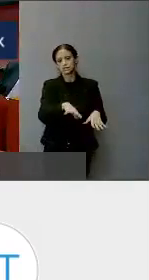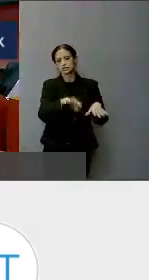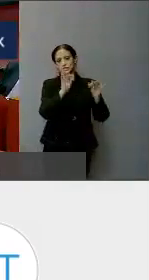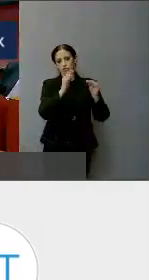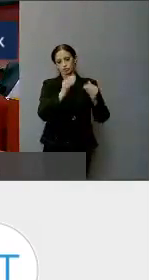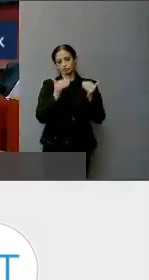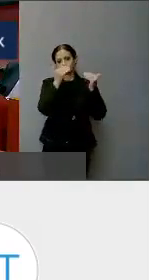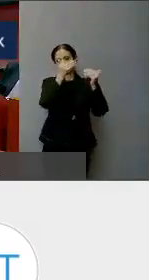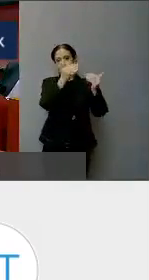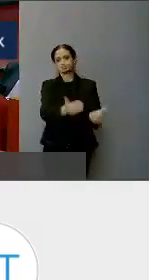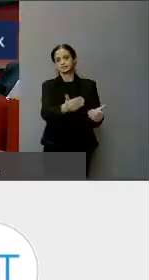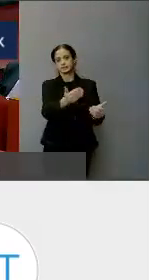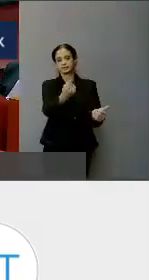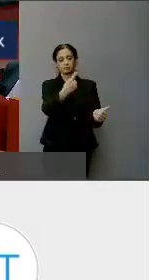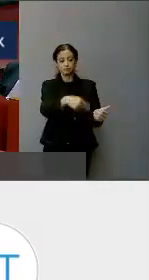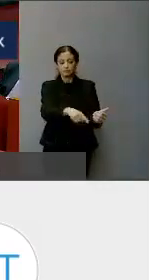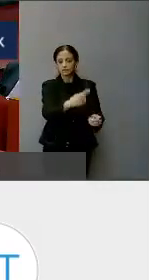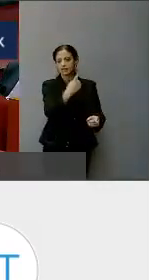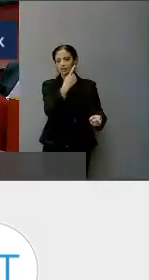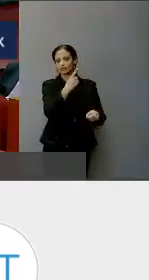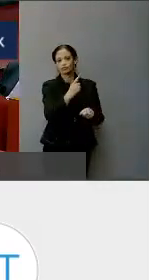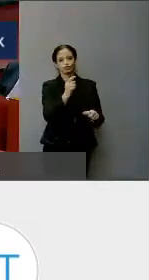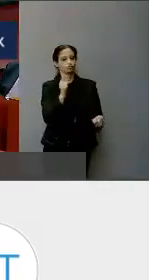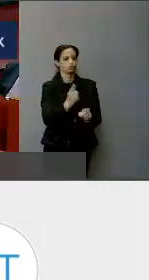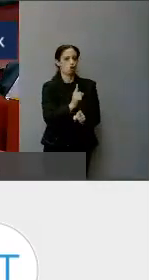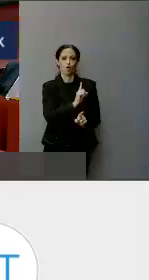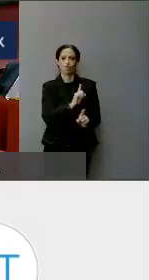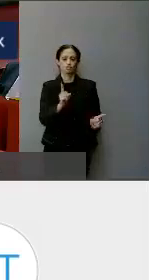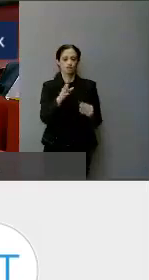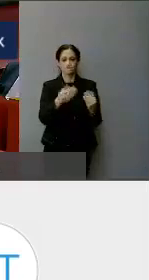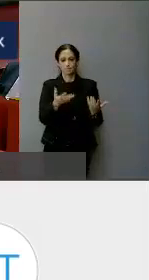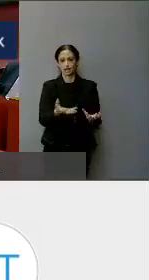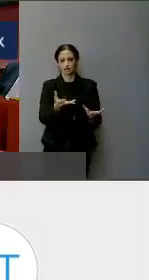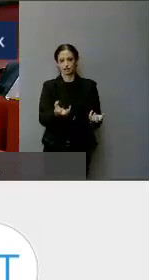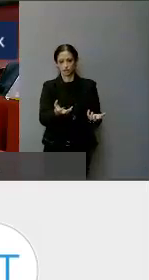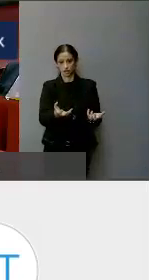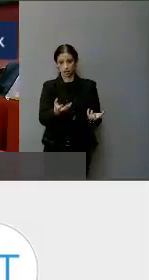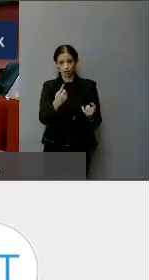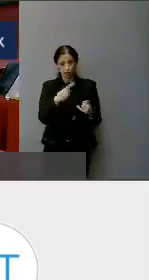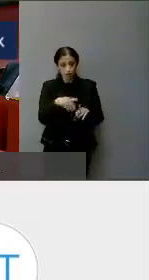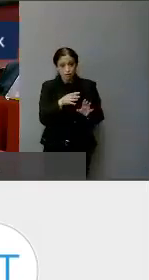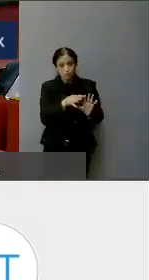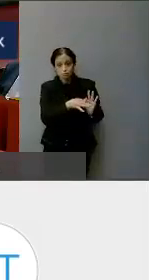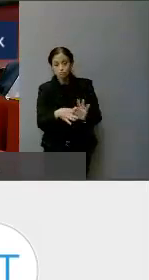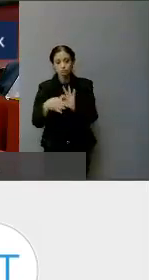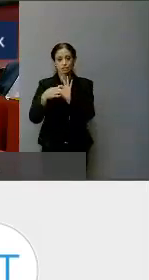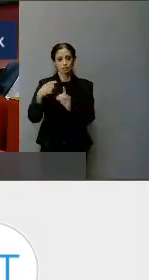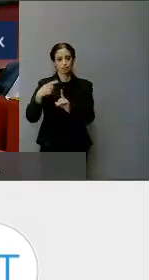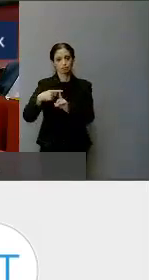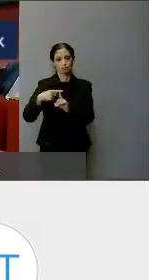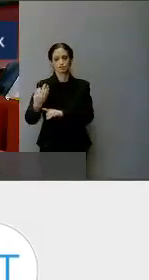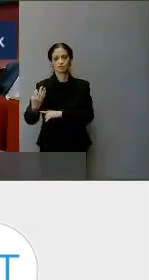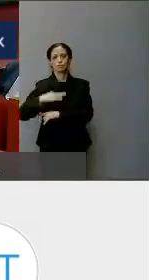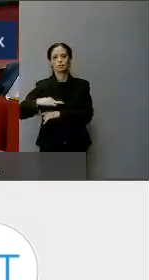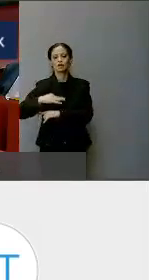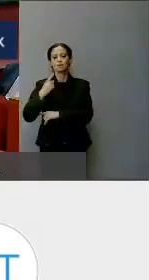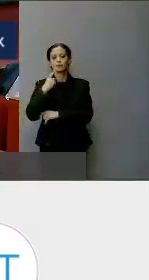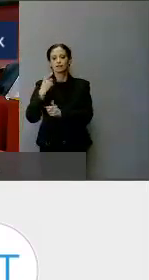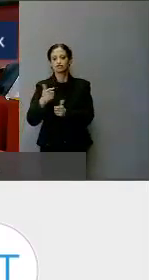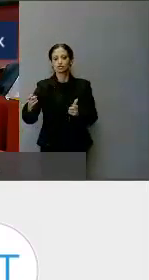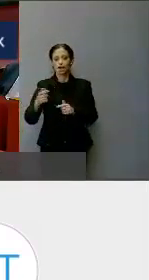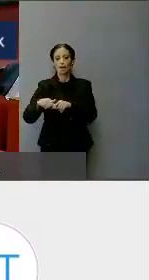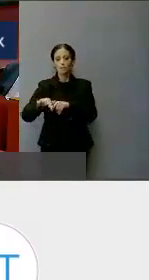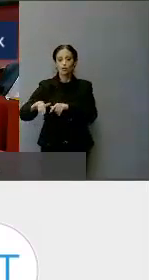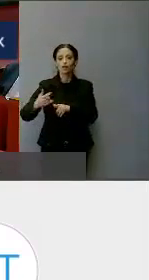perché questa cosa non deve essere fatta per il bene della città rivedendo il potente per il bene dei cittadini questa